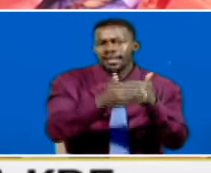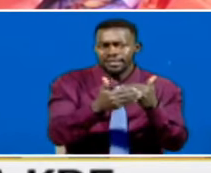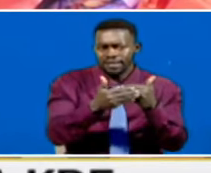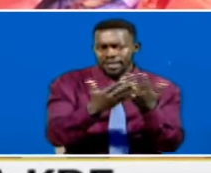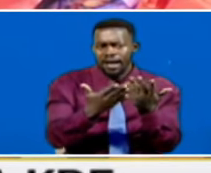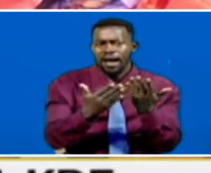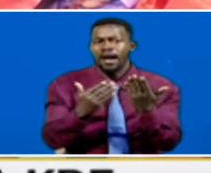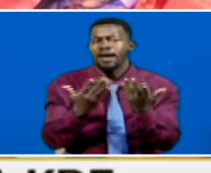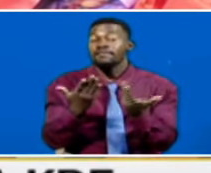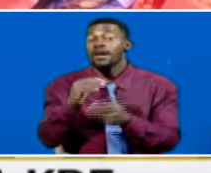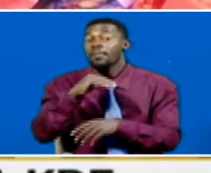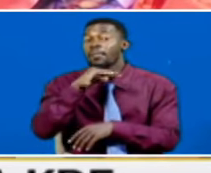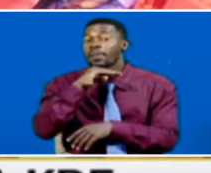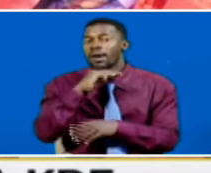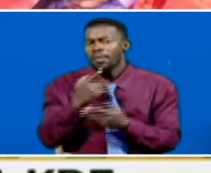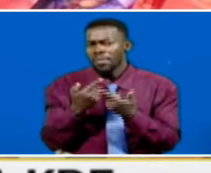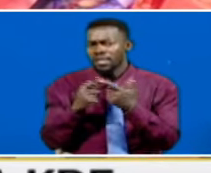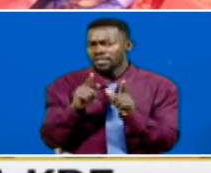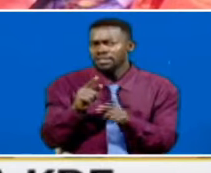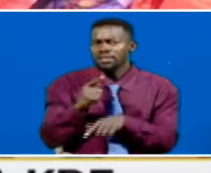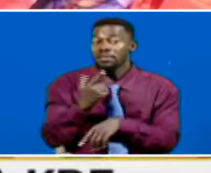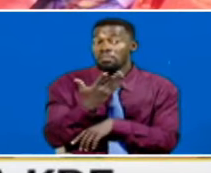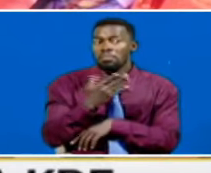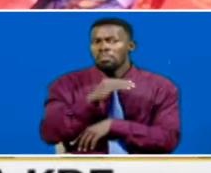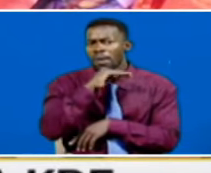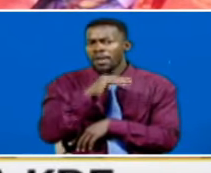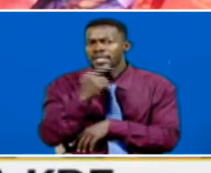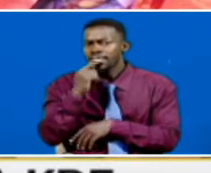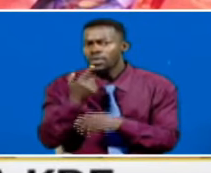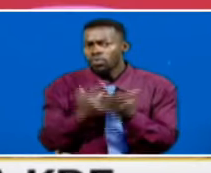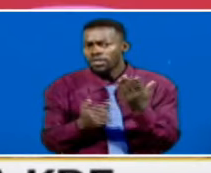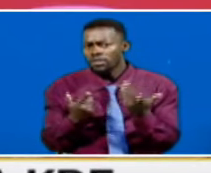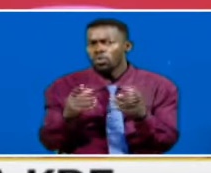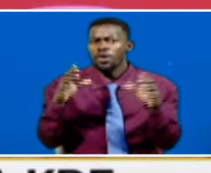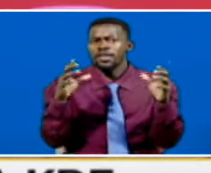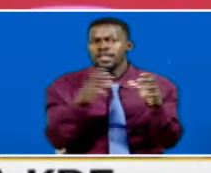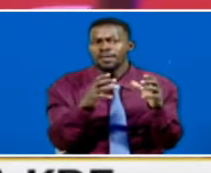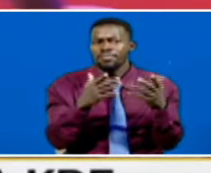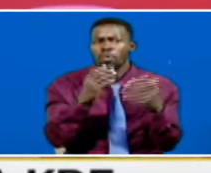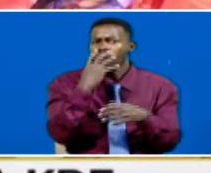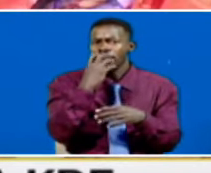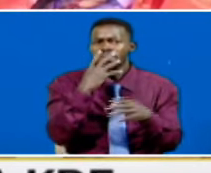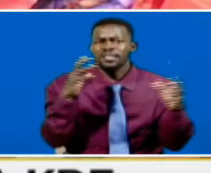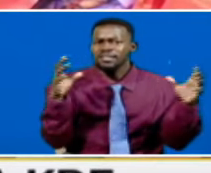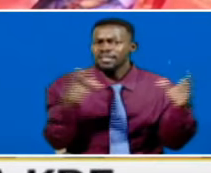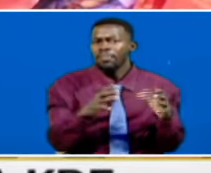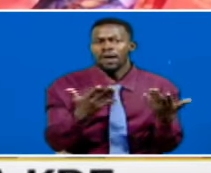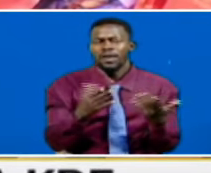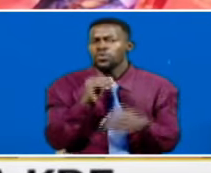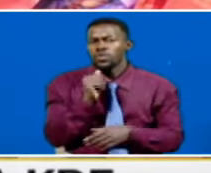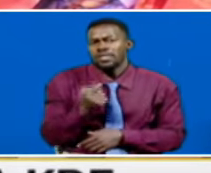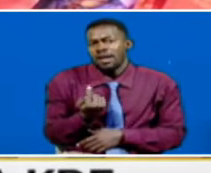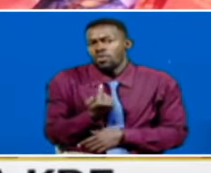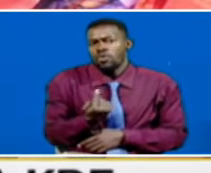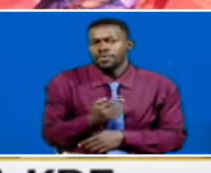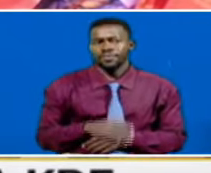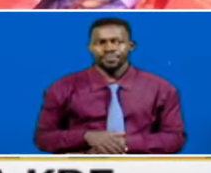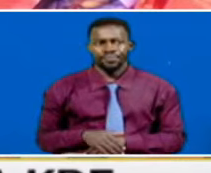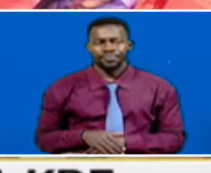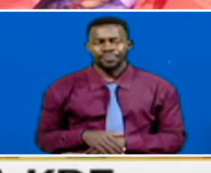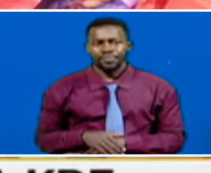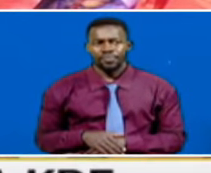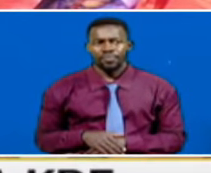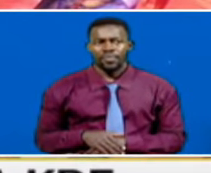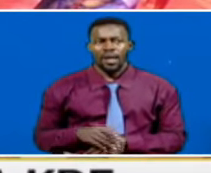akisema ODM ni wanachama wala sio yeye kama mtu binafsi. Mimi niko hapa juu, lakini mimi